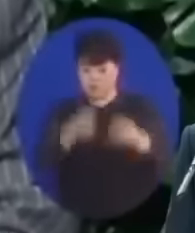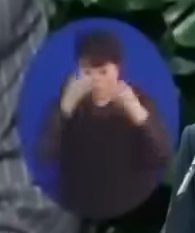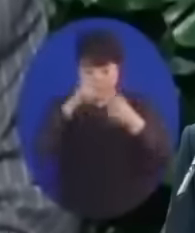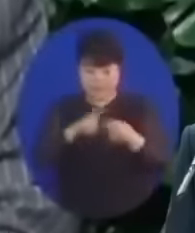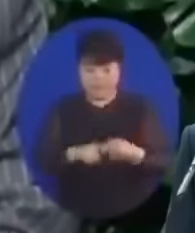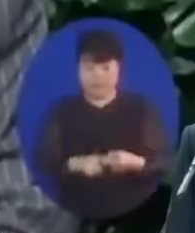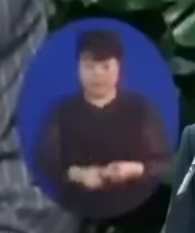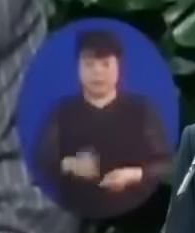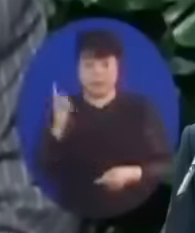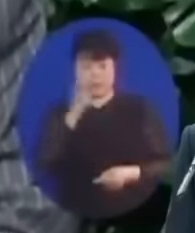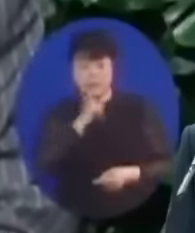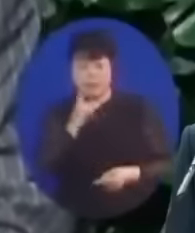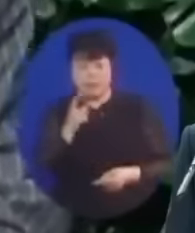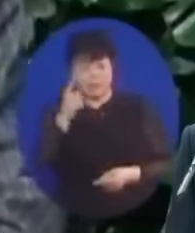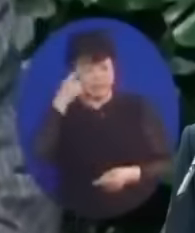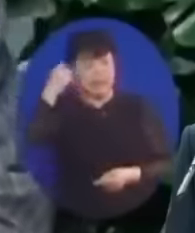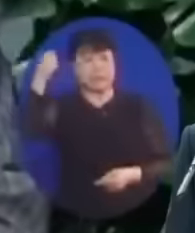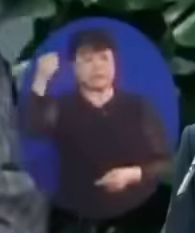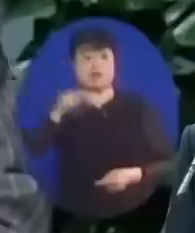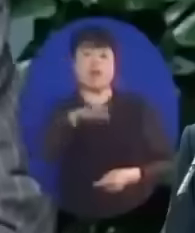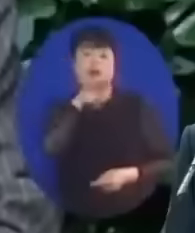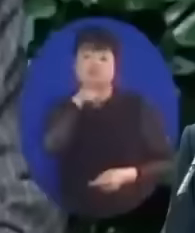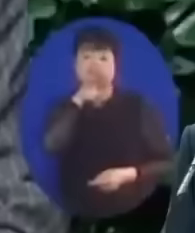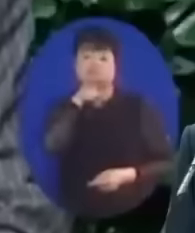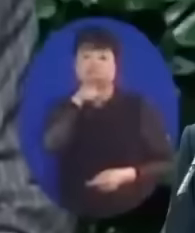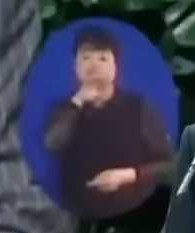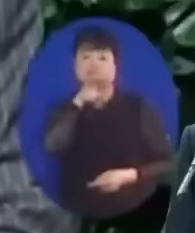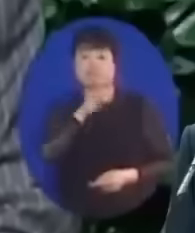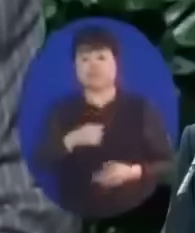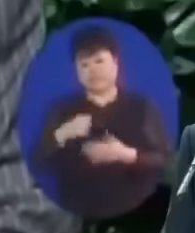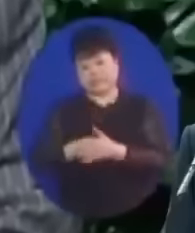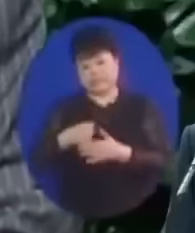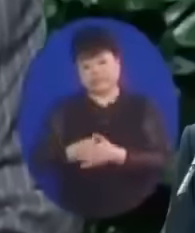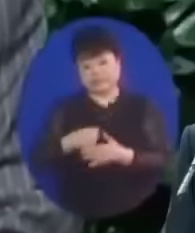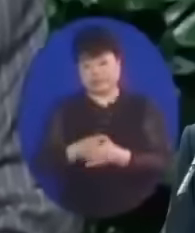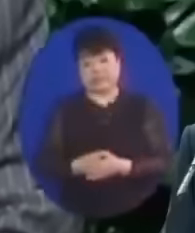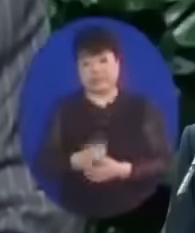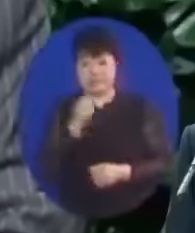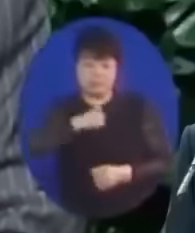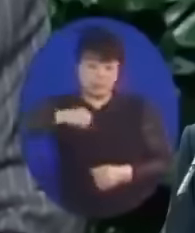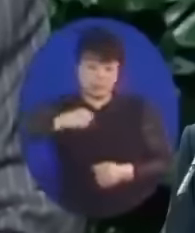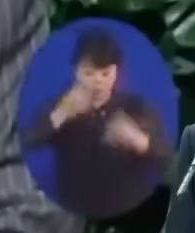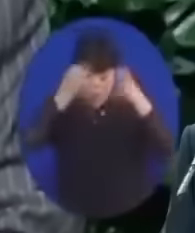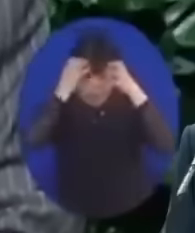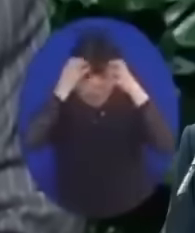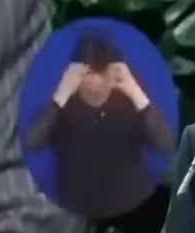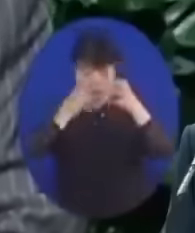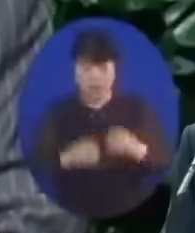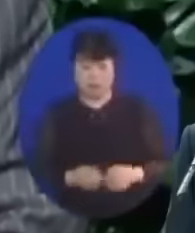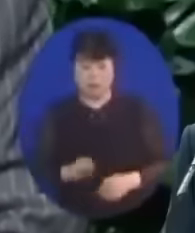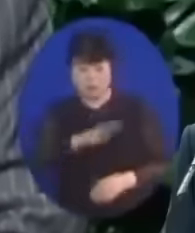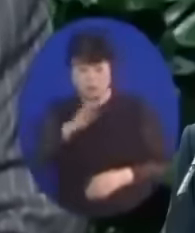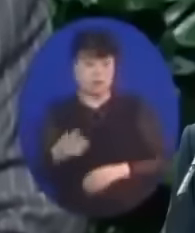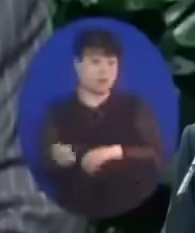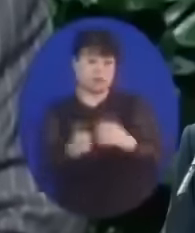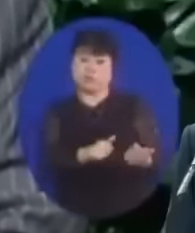대해서 부정적인 태도를 가지고 원망하고 불평하고 탄식하고 거역하면 고난이 우리를